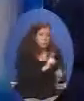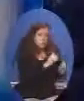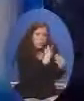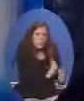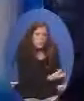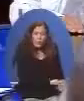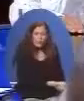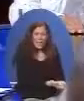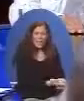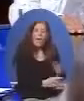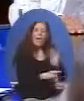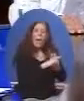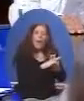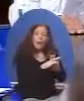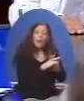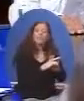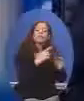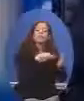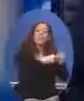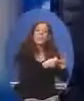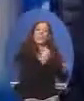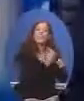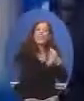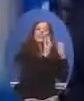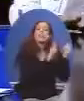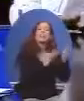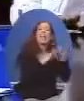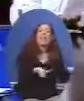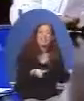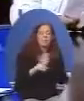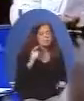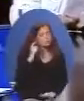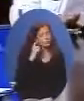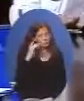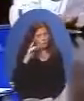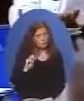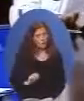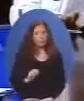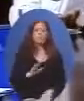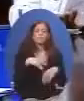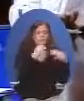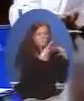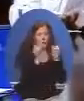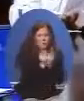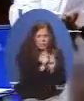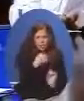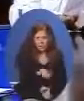לא לטובתם, החוק מתכוון לפעול, לא, החוק מתכוון לפעול לטובת הילדים. תשמע, דן, בוא תן לי לתת לך ככה, זה משפט קצר